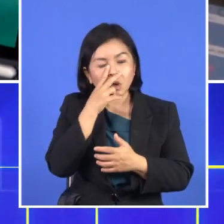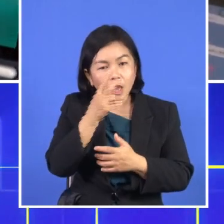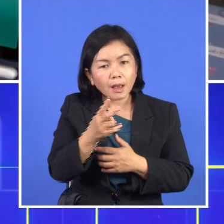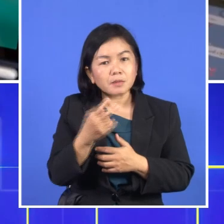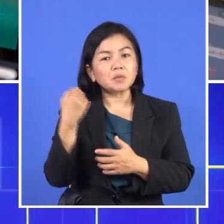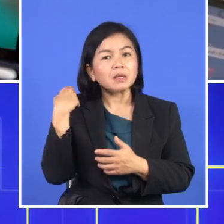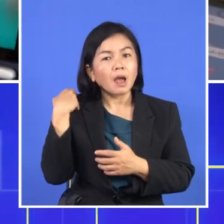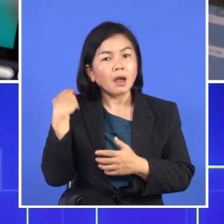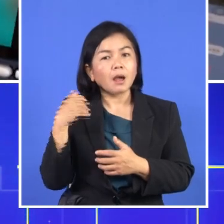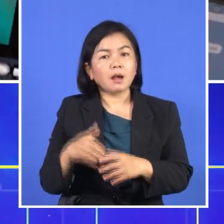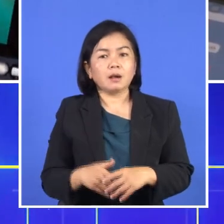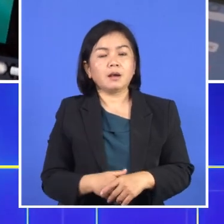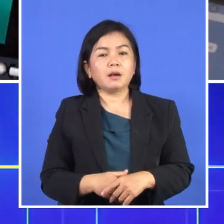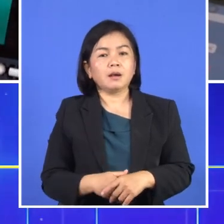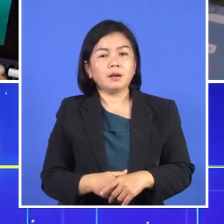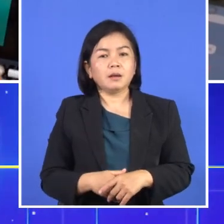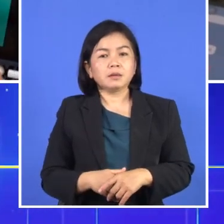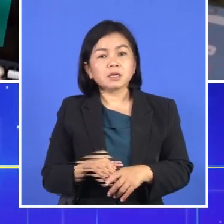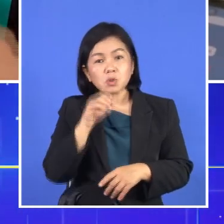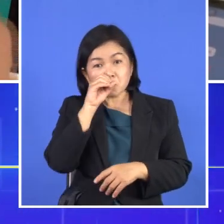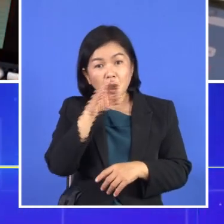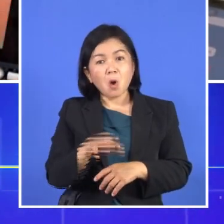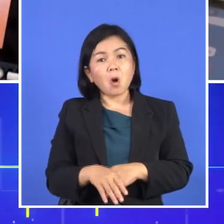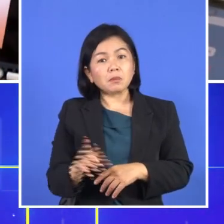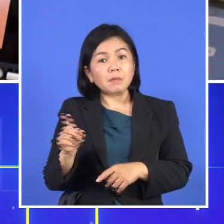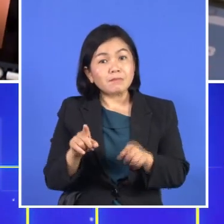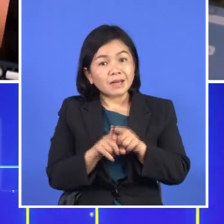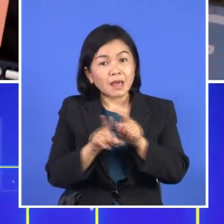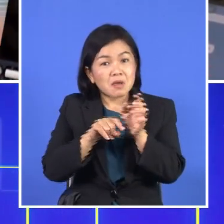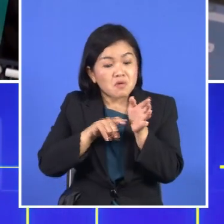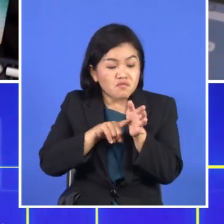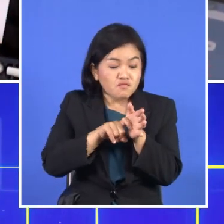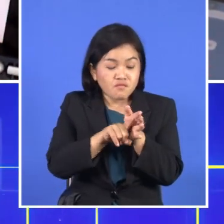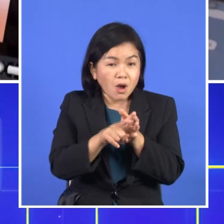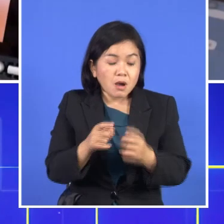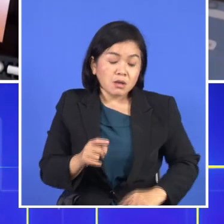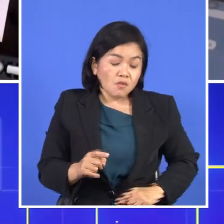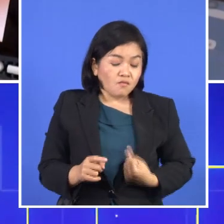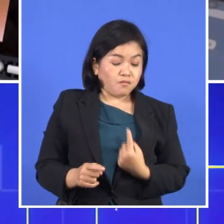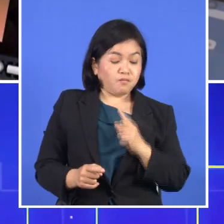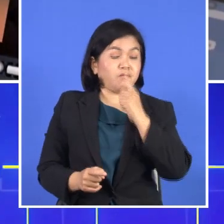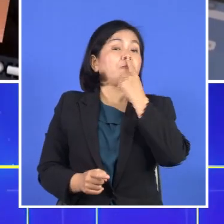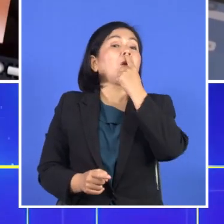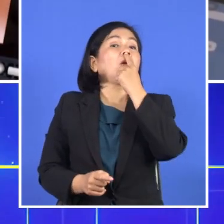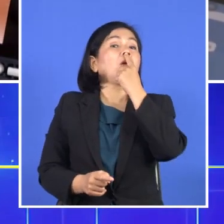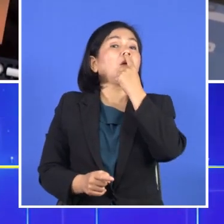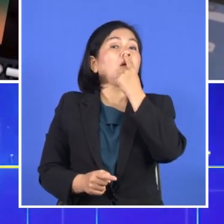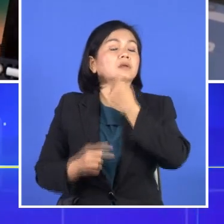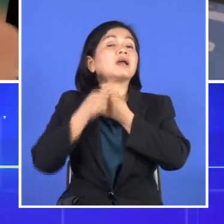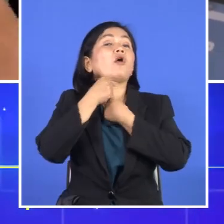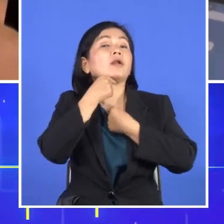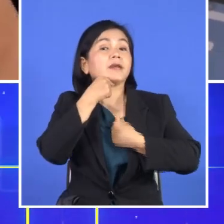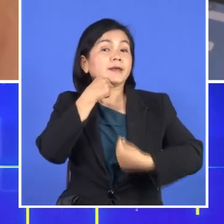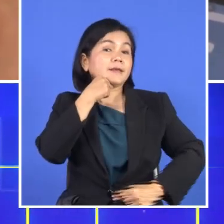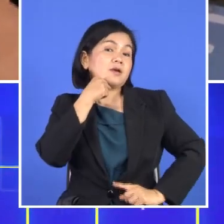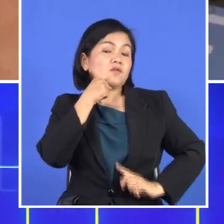เลย แต่ทีเนี้ยอย่างที่บอกว่าพยาธิมันไปเรื่อยอะค่ะที่มันออกทางจมูกได้เนี่ยเพราะว่ามันมาทางหลอดอาหารคุณผู้ชมและบ